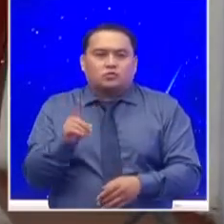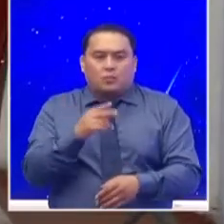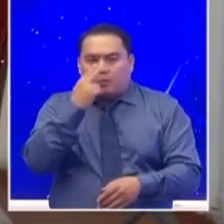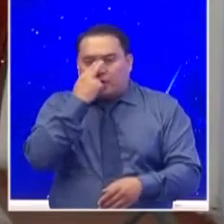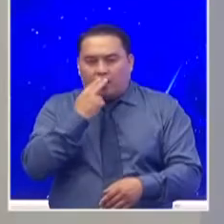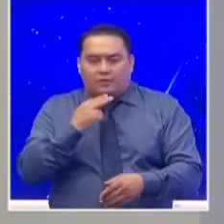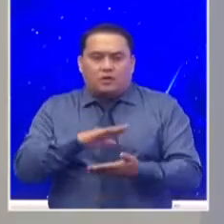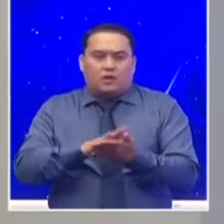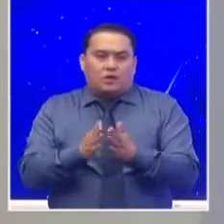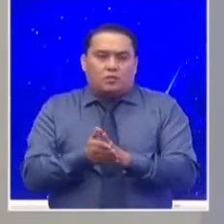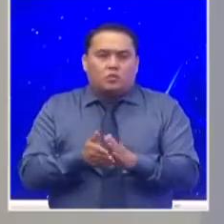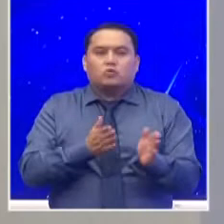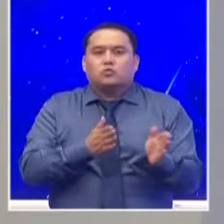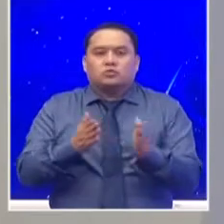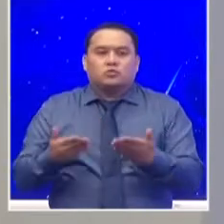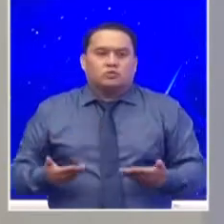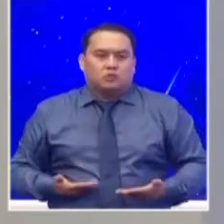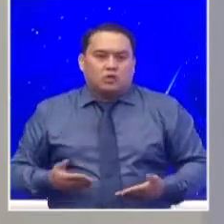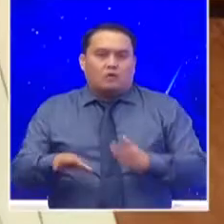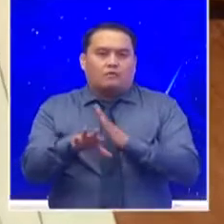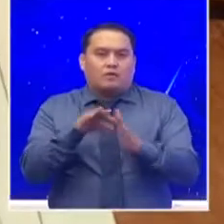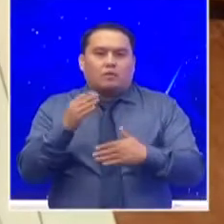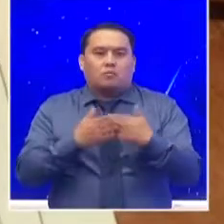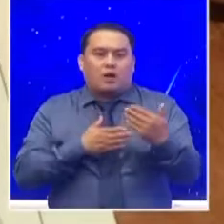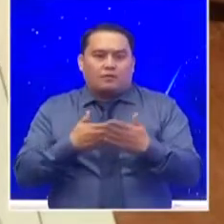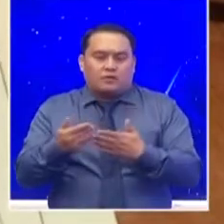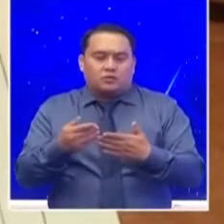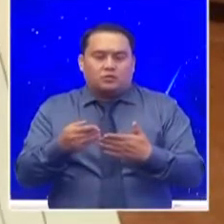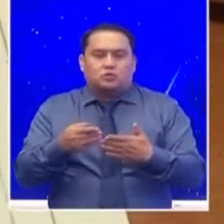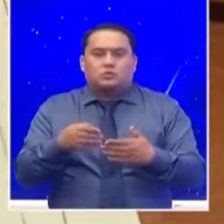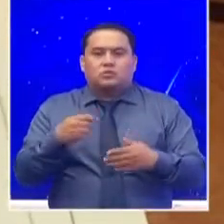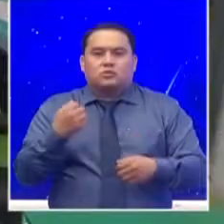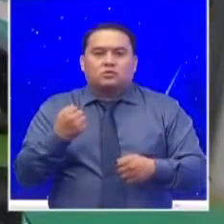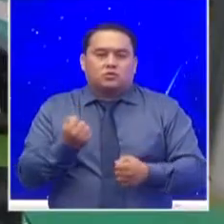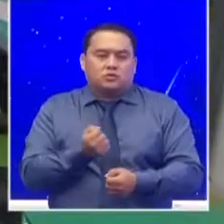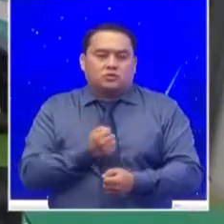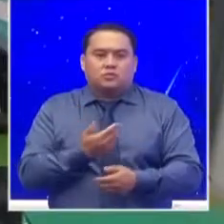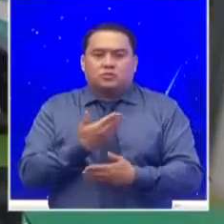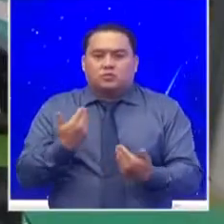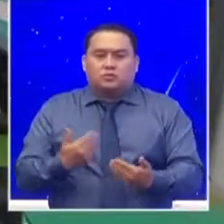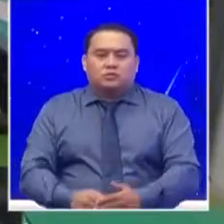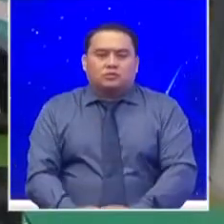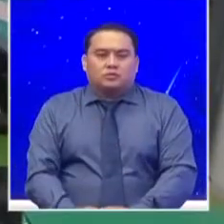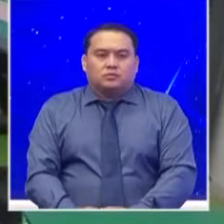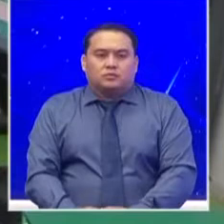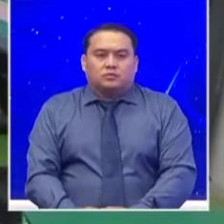к такому ритму жизни и о своем выборе профессии еще ни разу не пожалел.